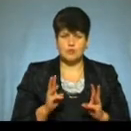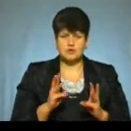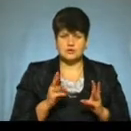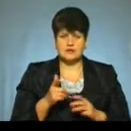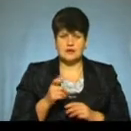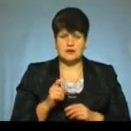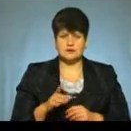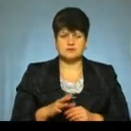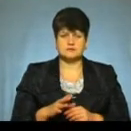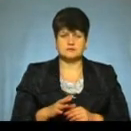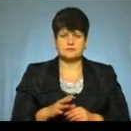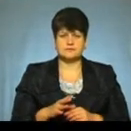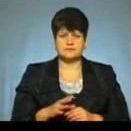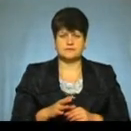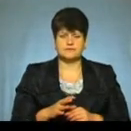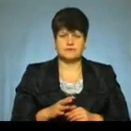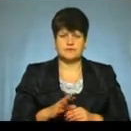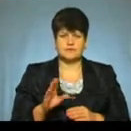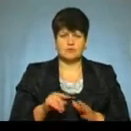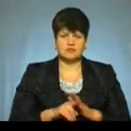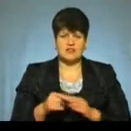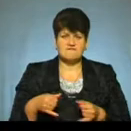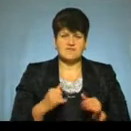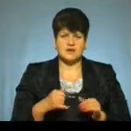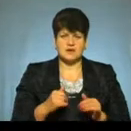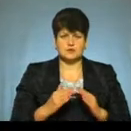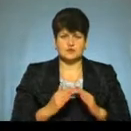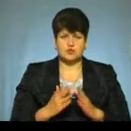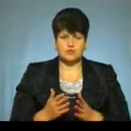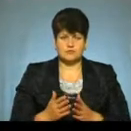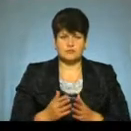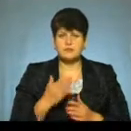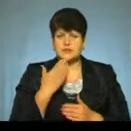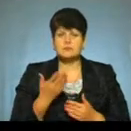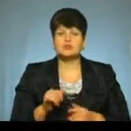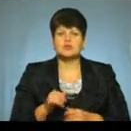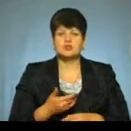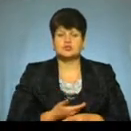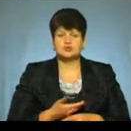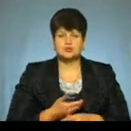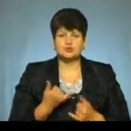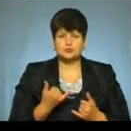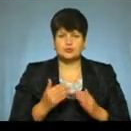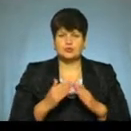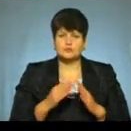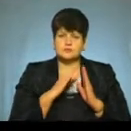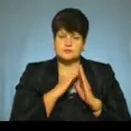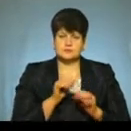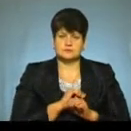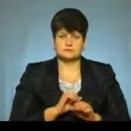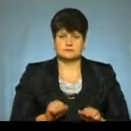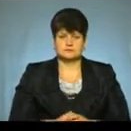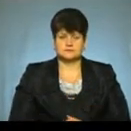всі почали виганяти всіх з дому. Сказали, ну, типа, питаємося, де жити. Вони кажуть, типа, сьогодні вдома не ночувати на ніякому